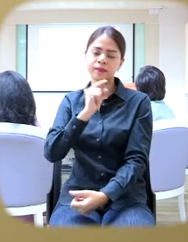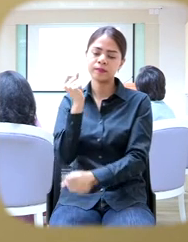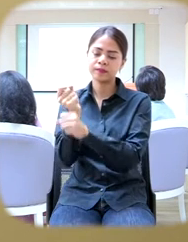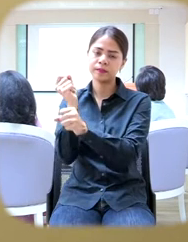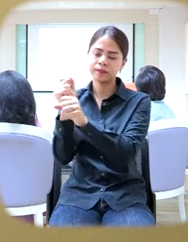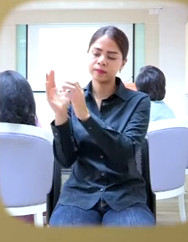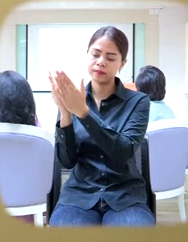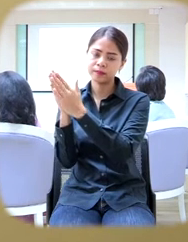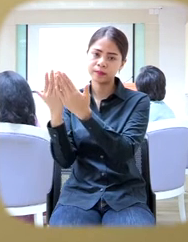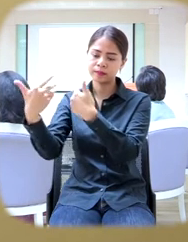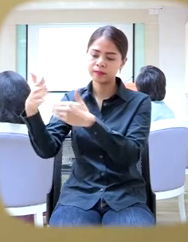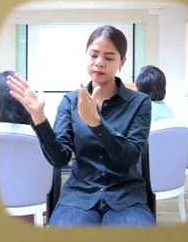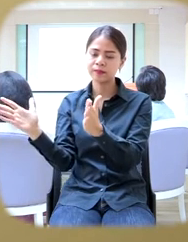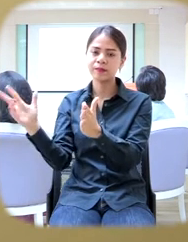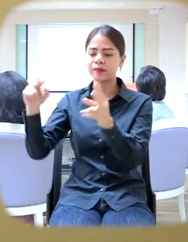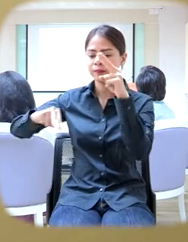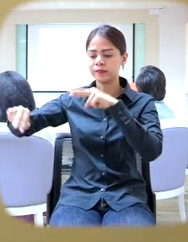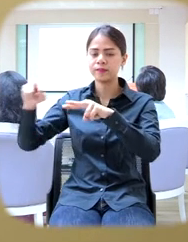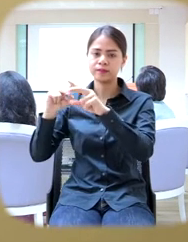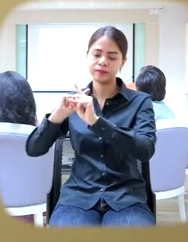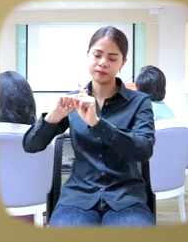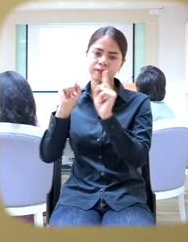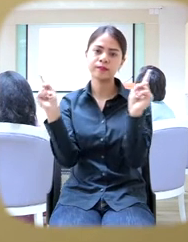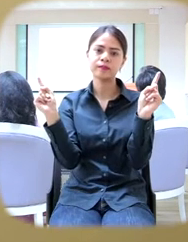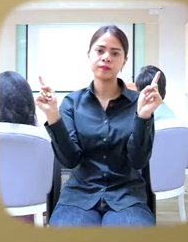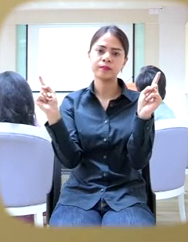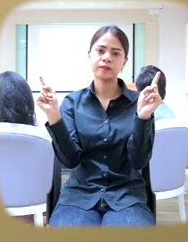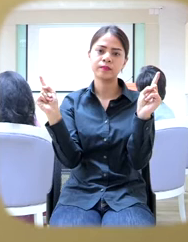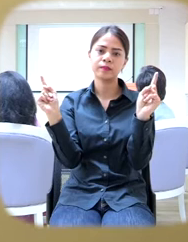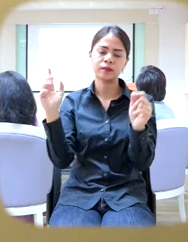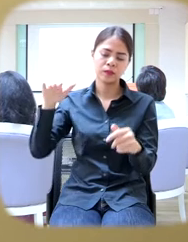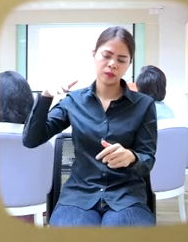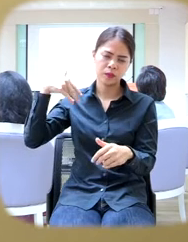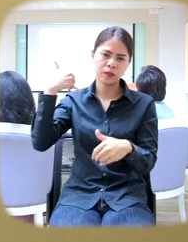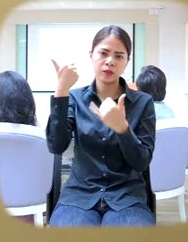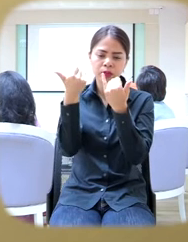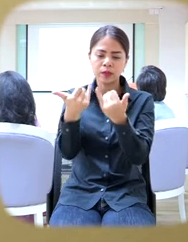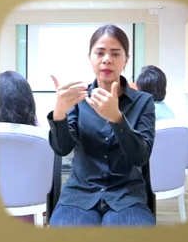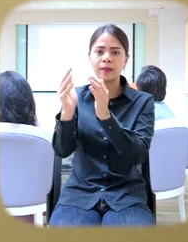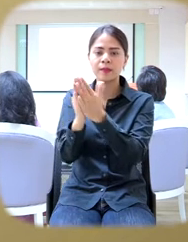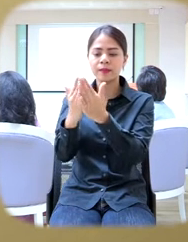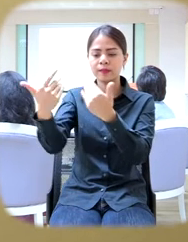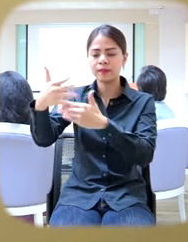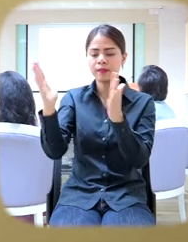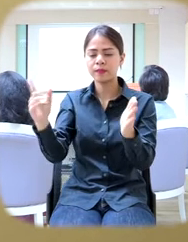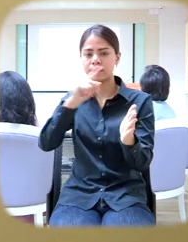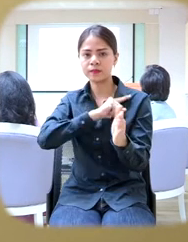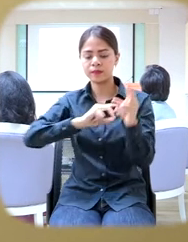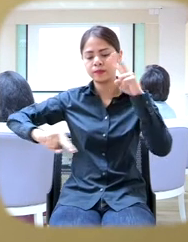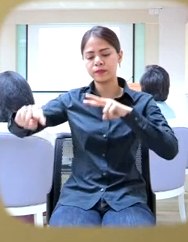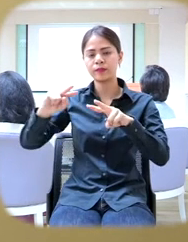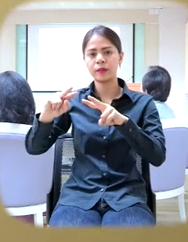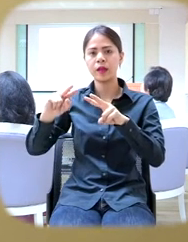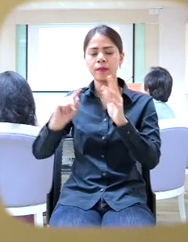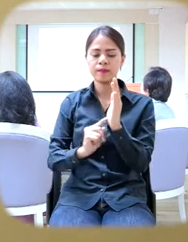ครับในความเป็นแขนงนะครับแล้วก็คือเพิ่งจะมีมาในช่วงใหม่ๆนี้เองซึ่งอาจารย์จะได้พรีเซนต์ต่อไปครับ